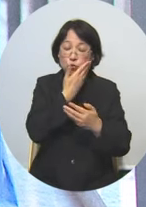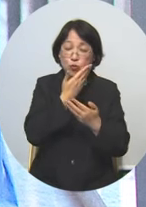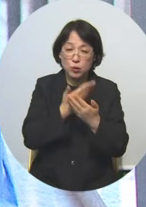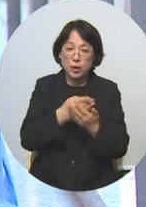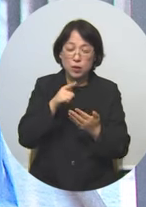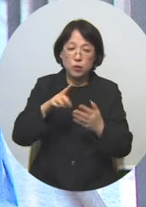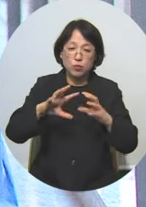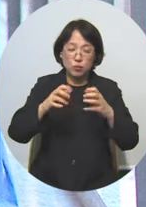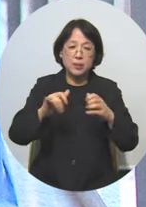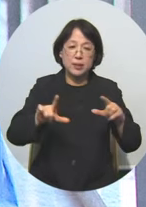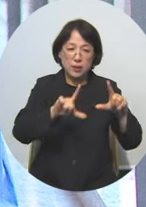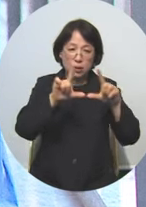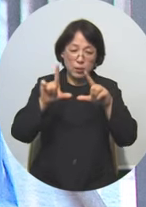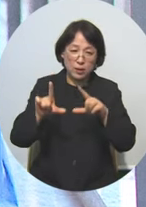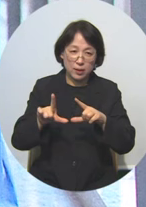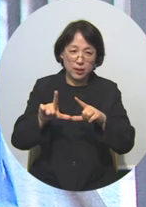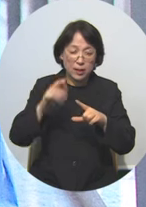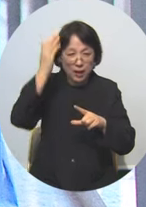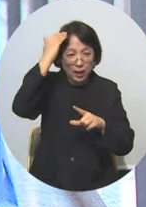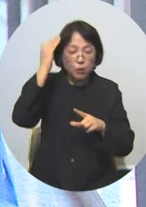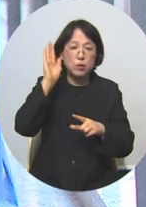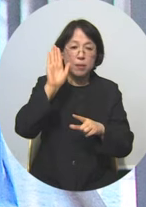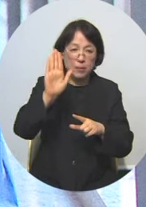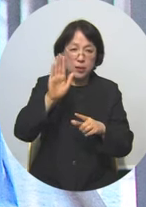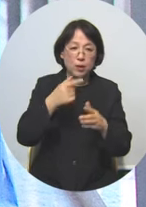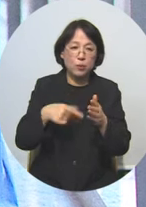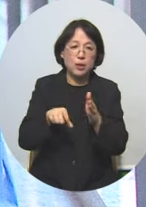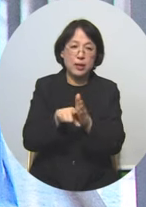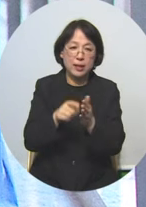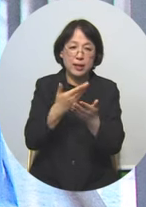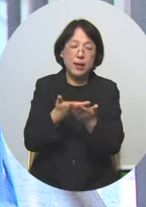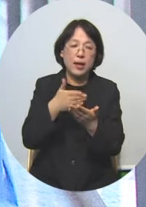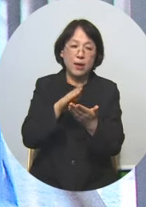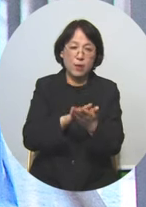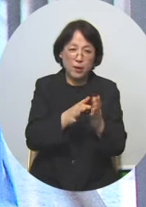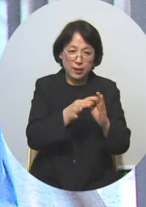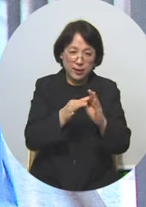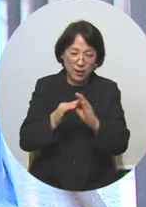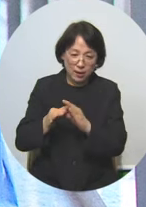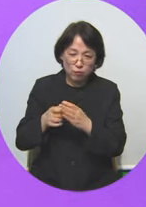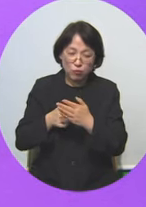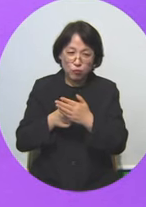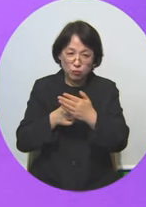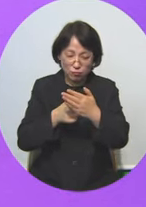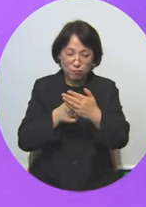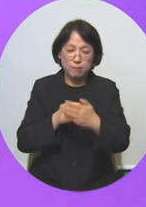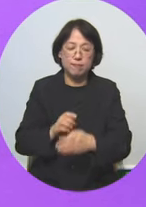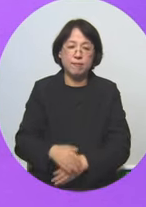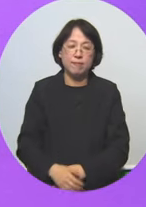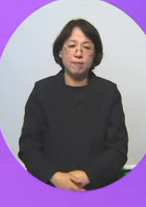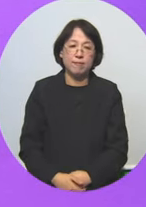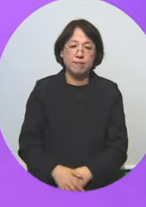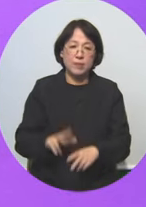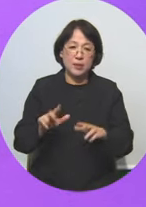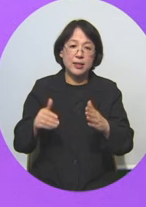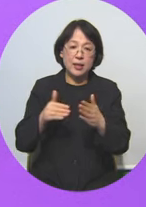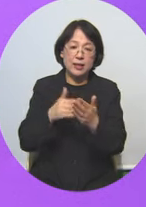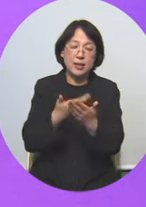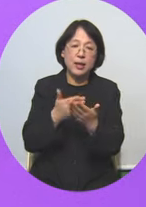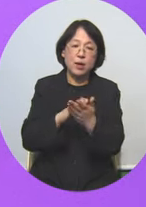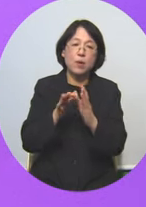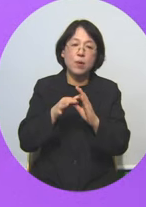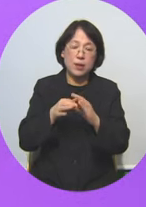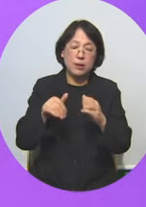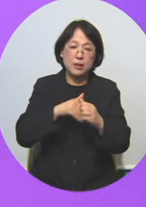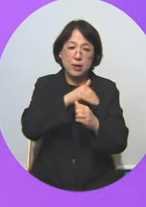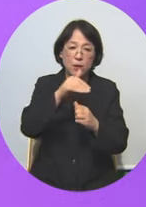민생이라며 대한민국의 미래를 위한 구조개혁은 멈출 수 없다고 설명했습니다. 네, 지금까지 의료개혁 관련